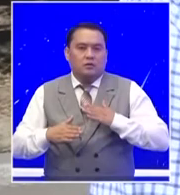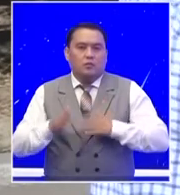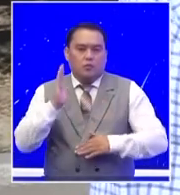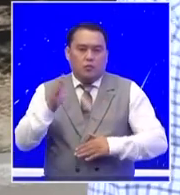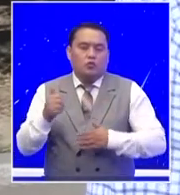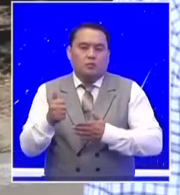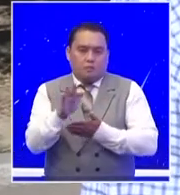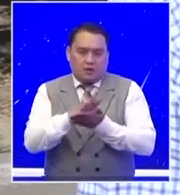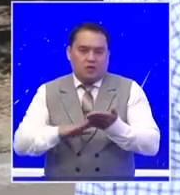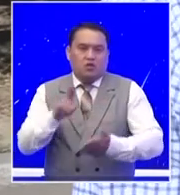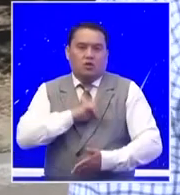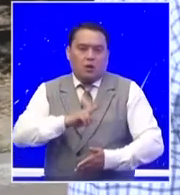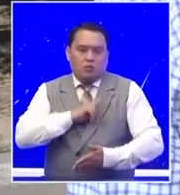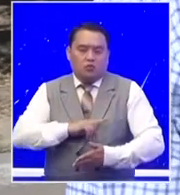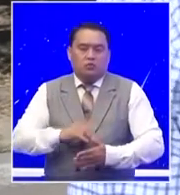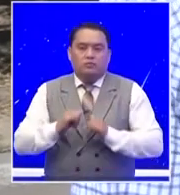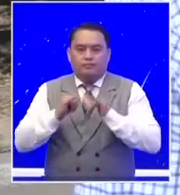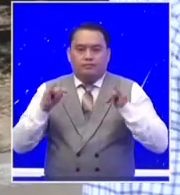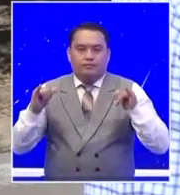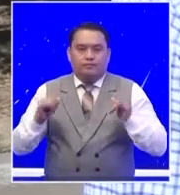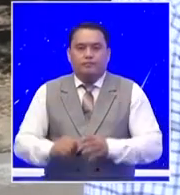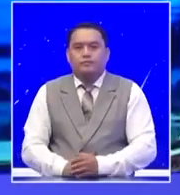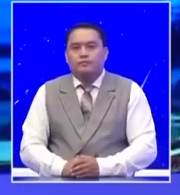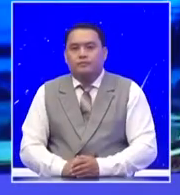Будем дальше продолжать работать в том же духе.